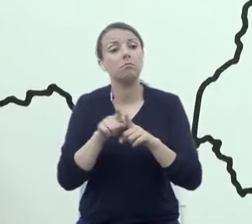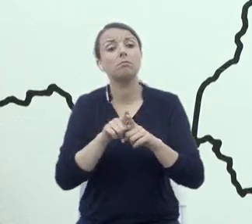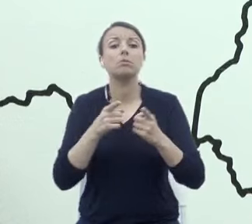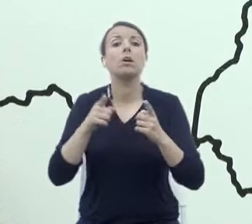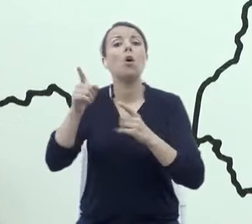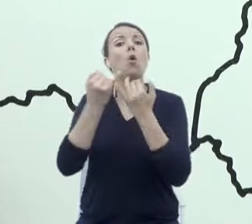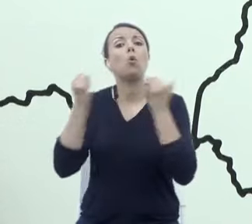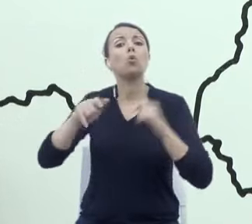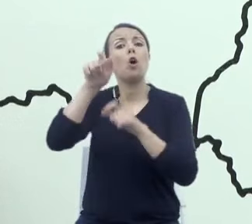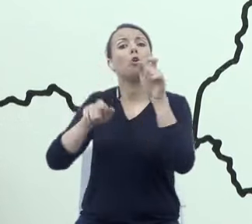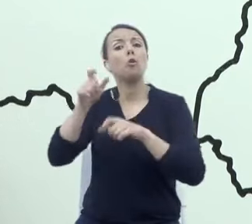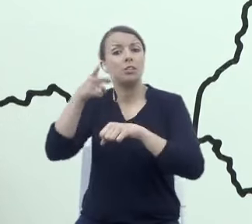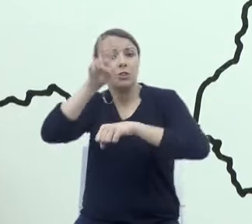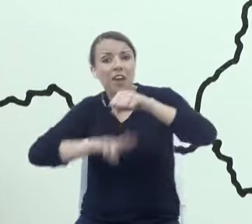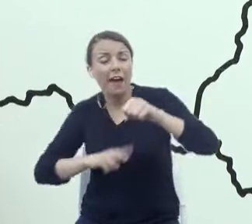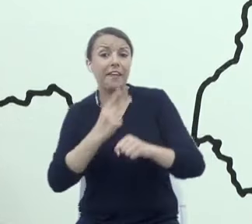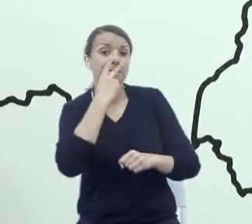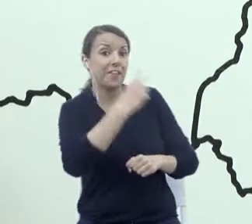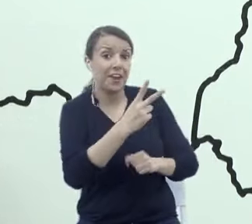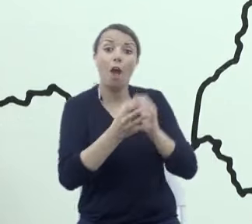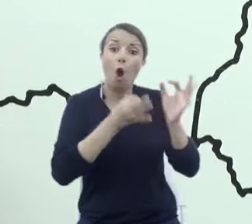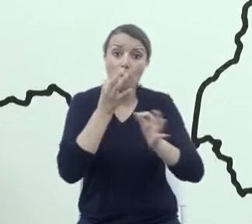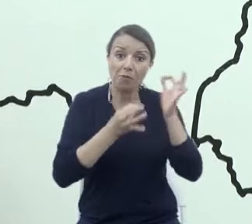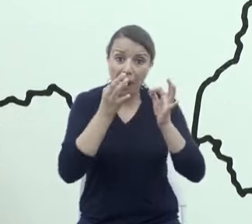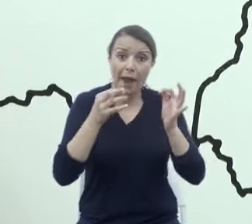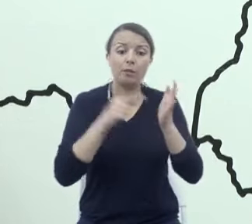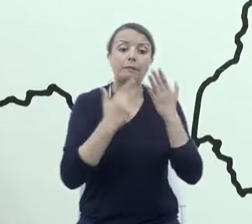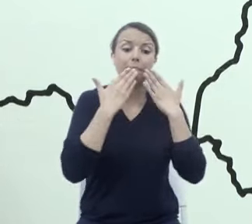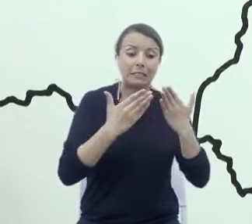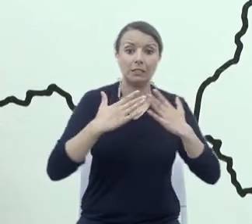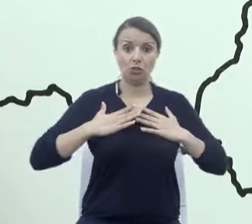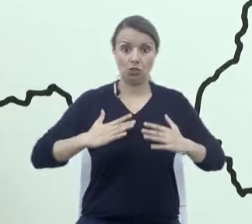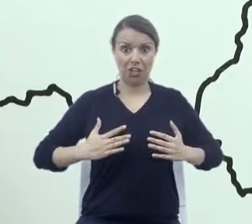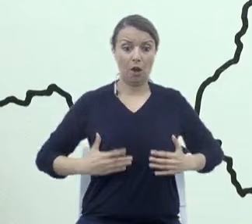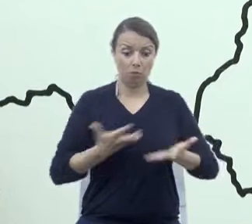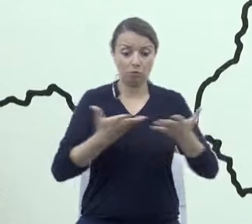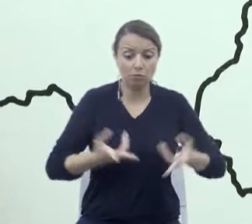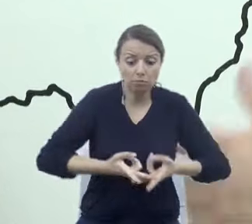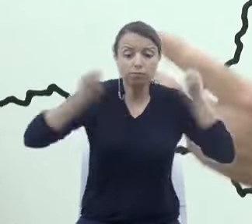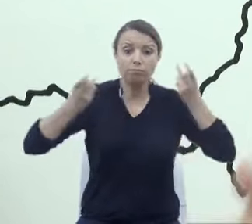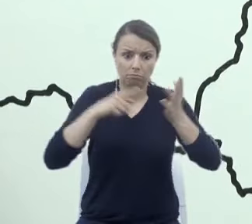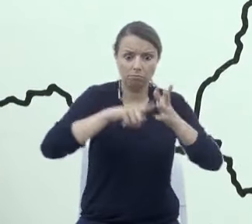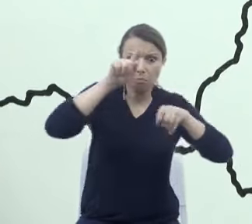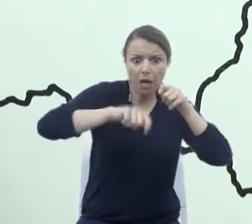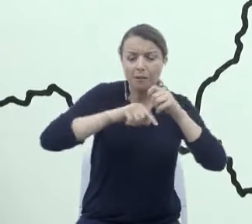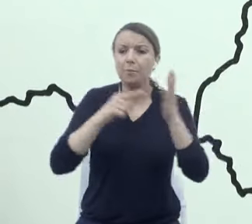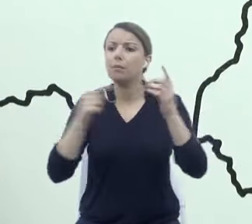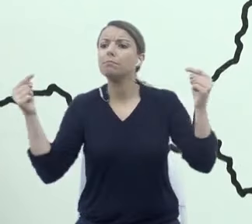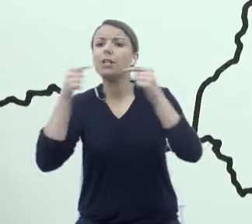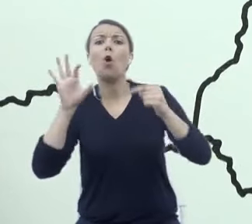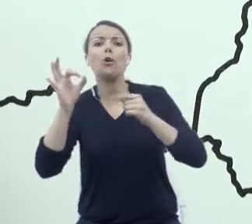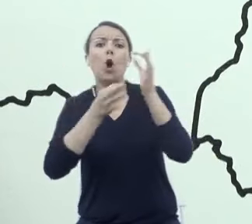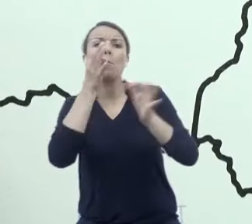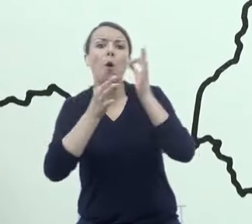zeznania różnych świadków mówiących o tym, co się stało z ofiarami, gdzie spoczywają